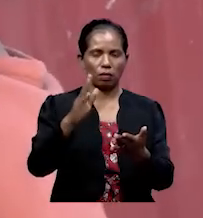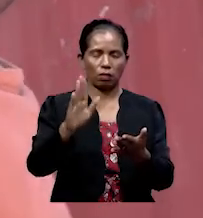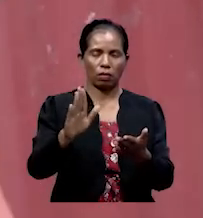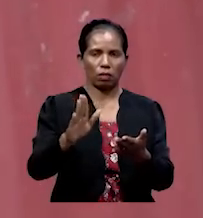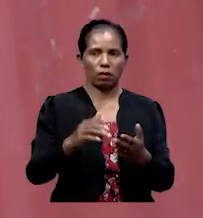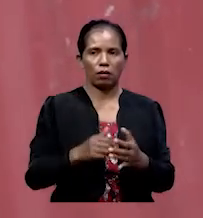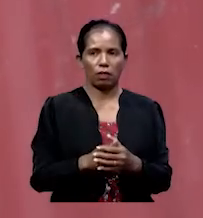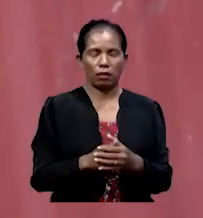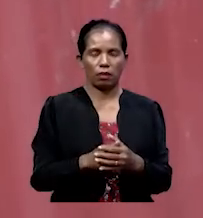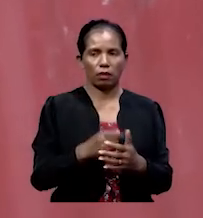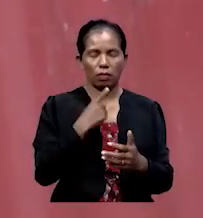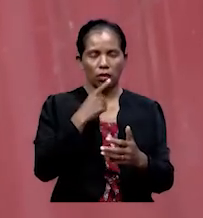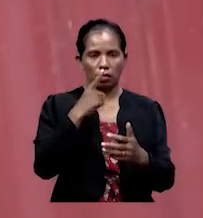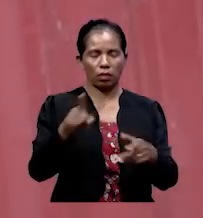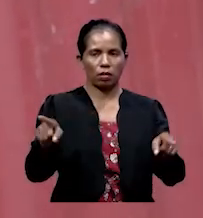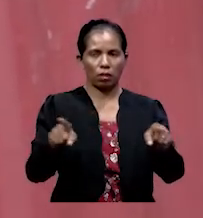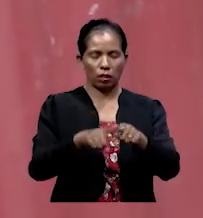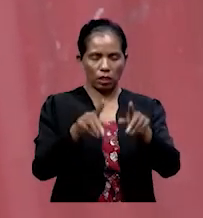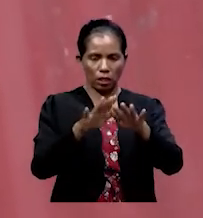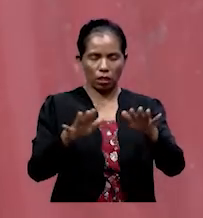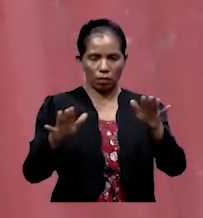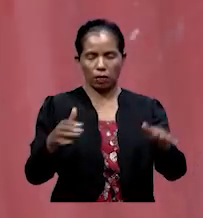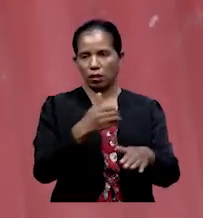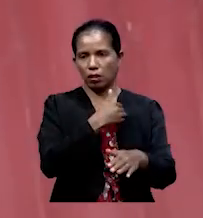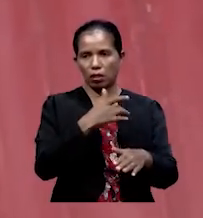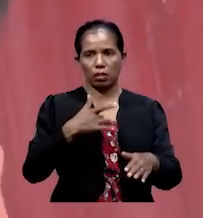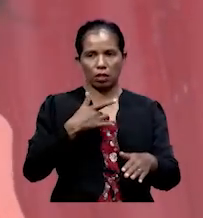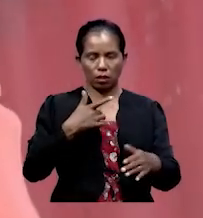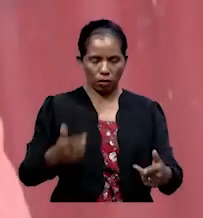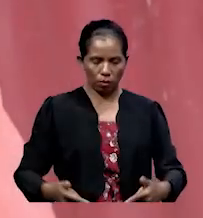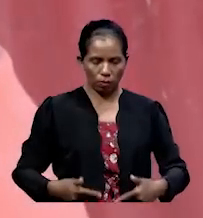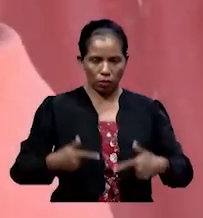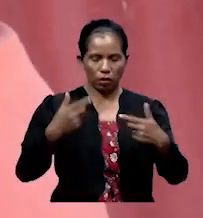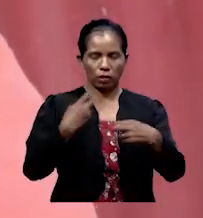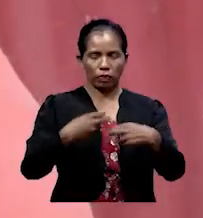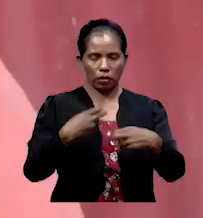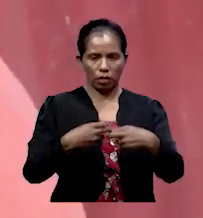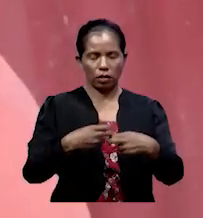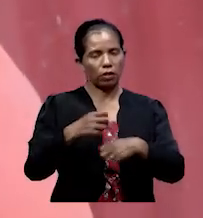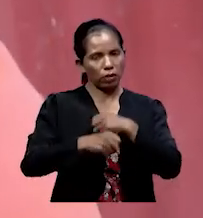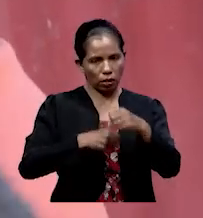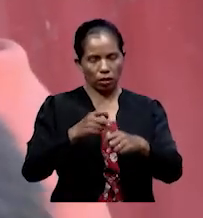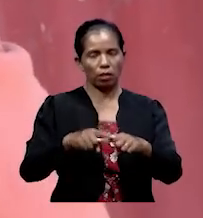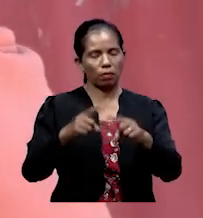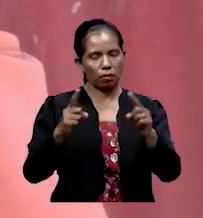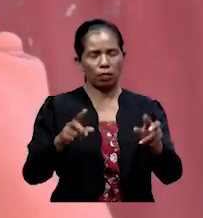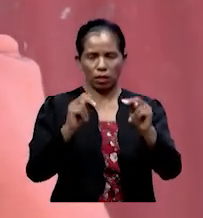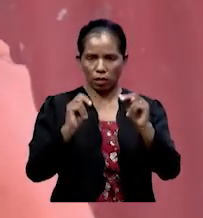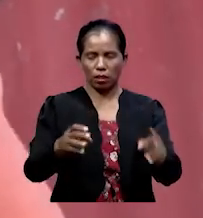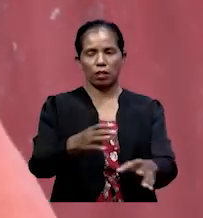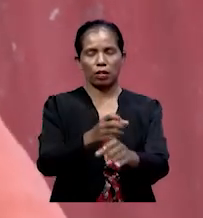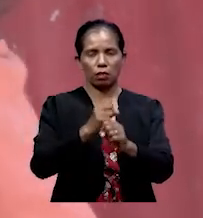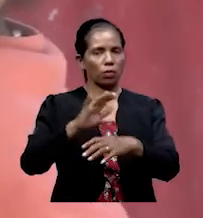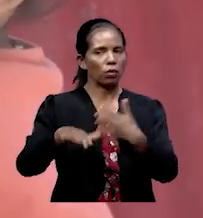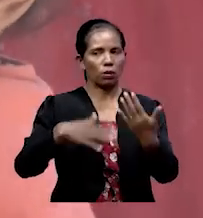Ki baru no kenzerson hanesan labarik ni be sedau senti moris idane ni susar no terus. Mai be ting ki simu realidade